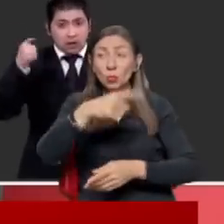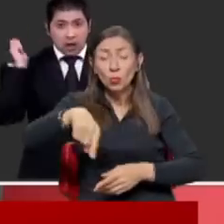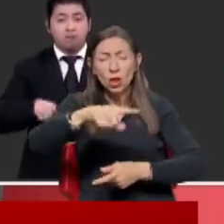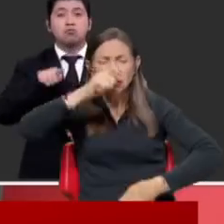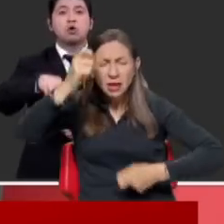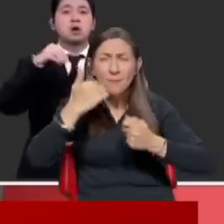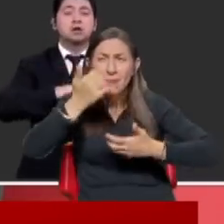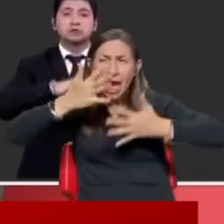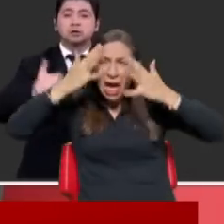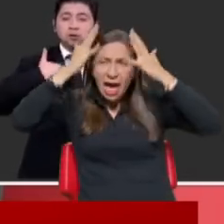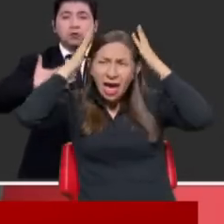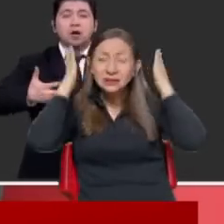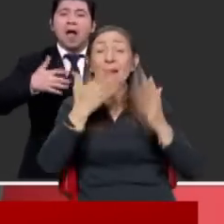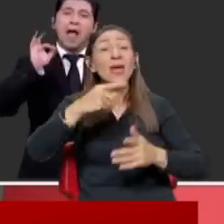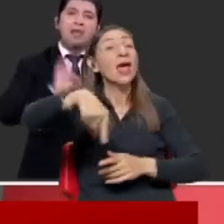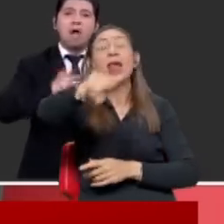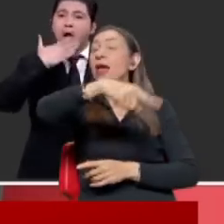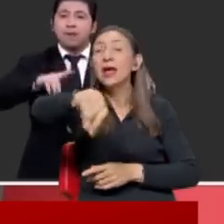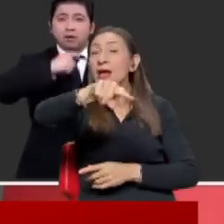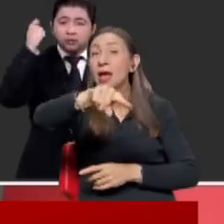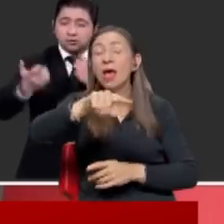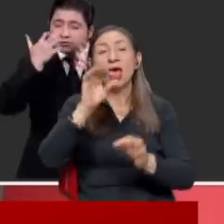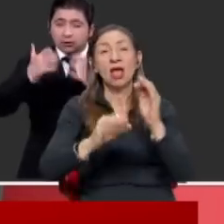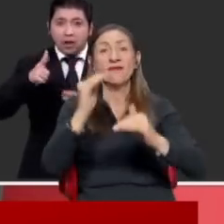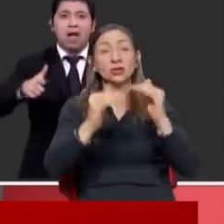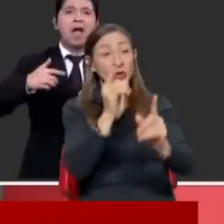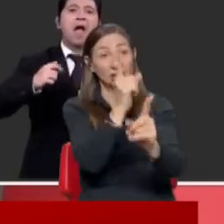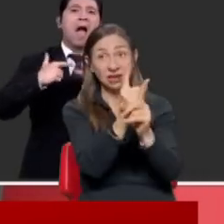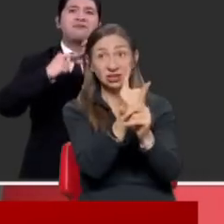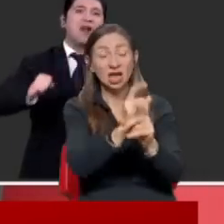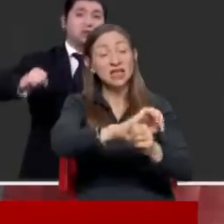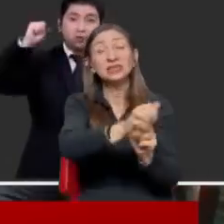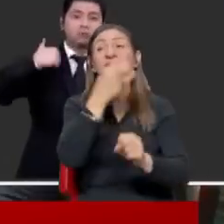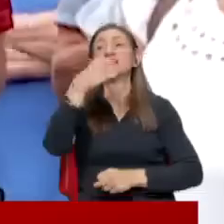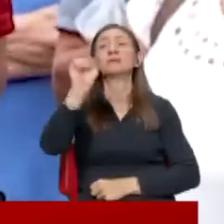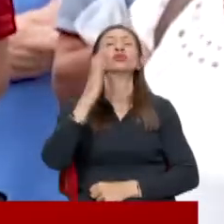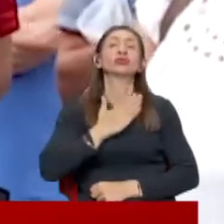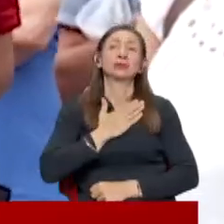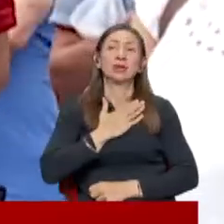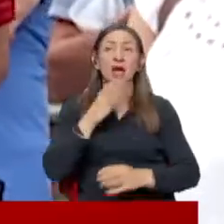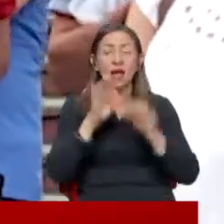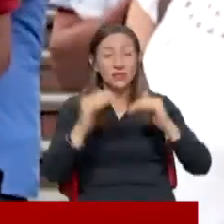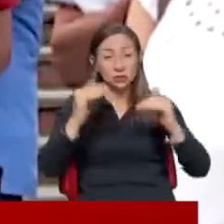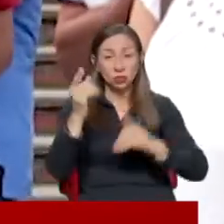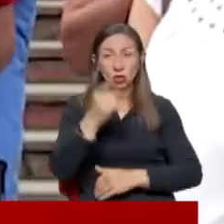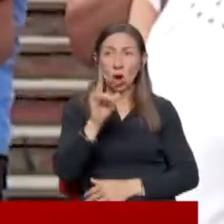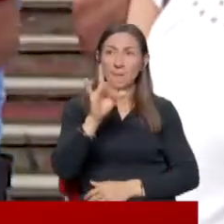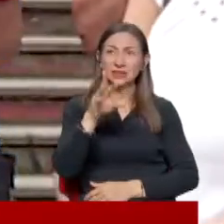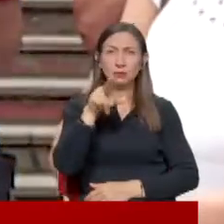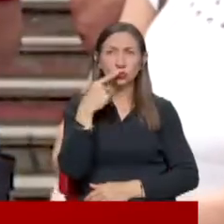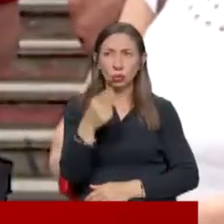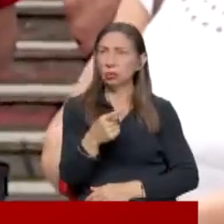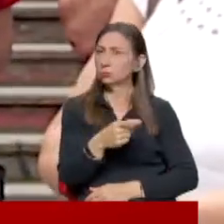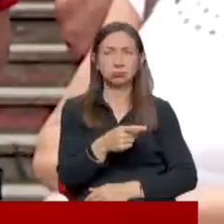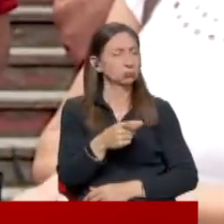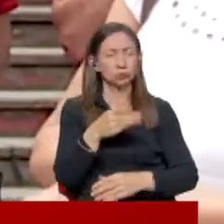uğurda saçlarını ağartmış emeklilerimizi enflasyona ezdirmeyeceğiz. Enflasyon %15 gibi bir şey söyleniyor